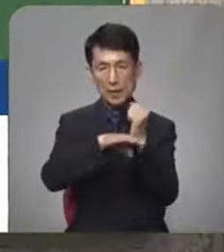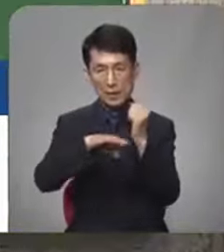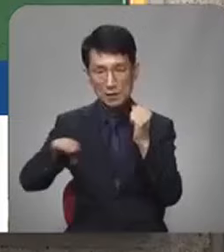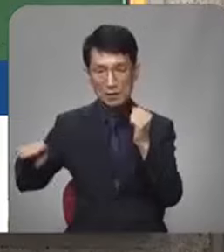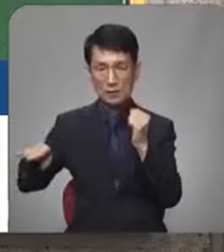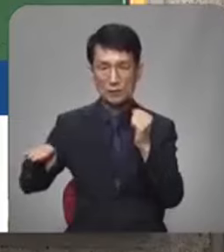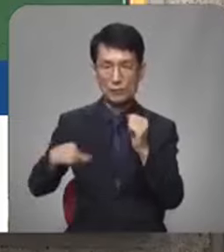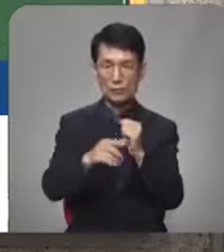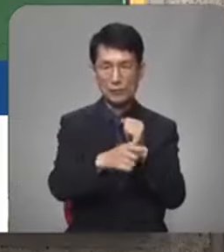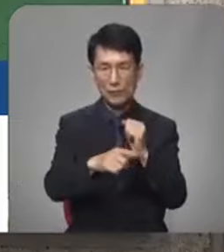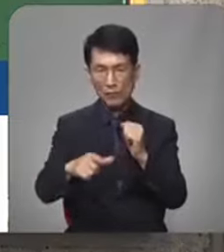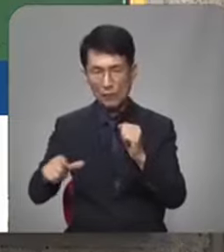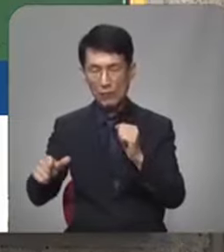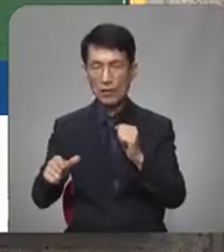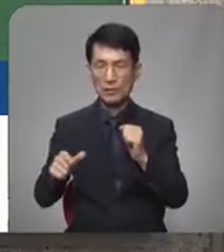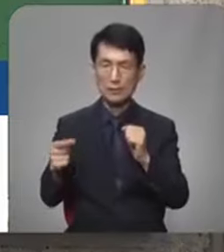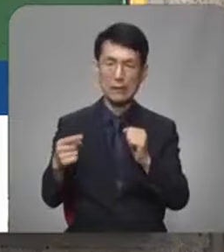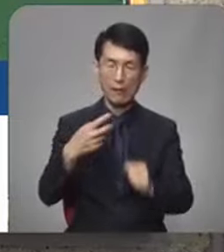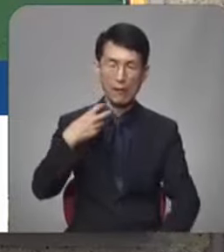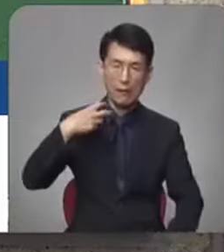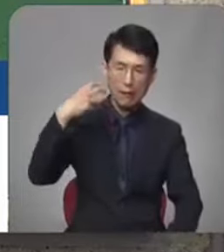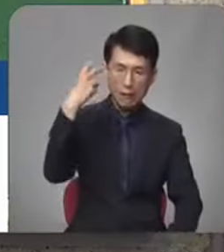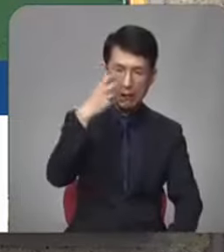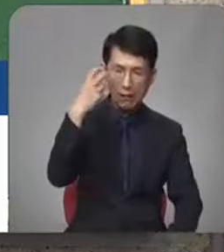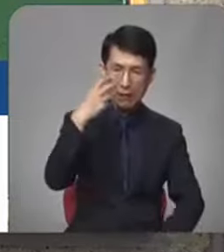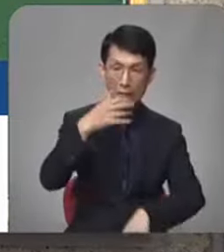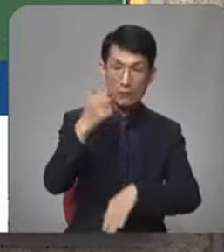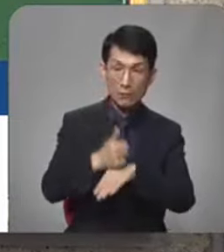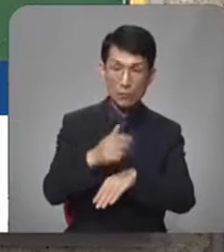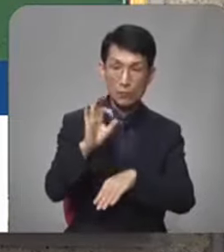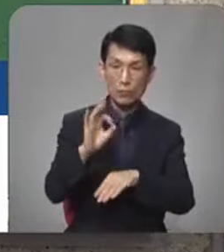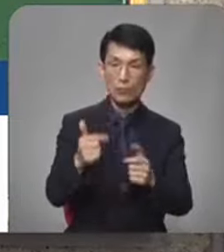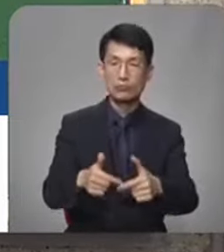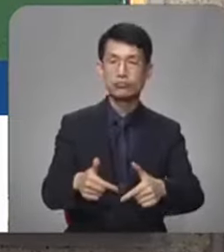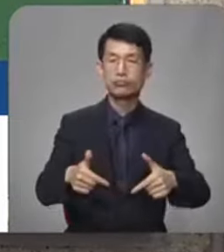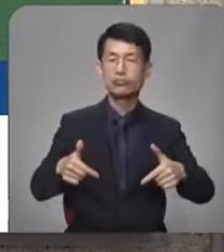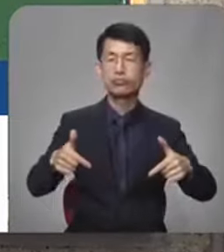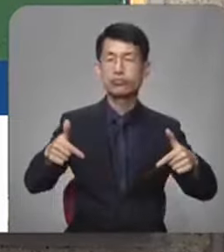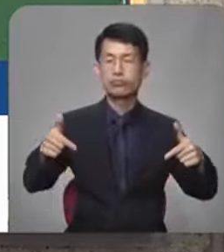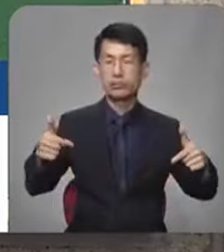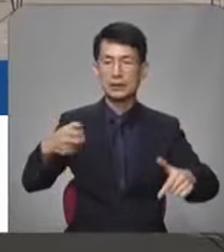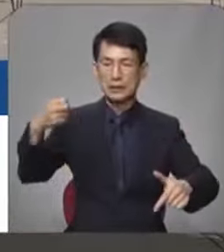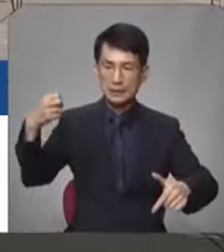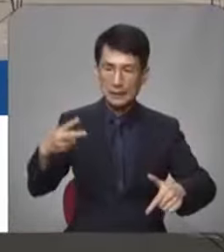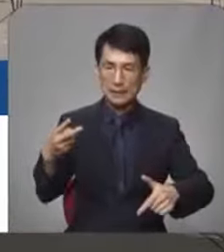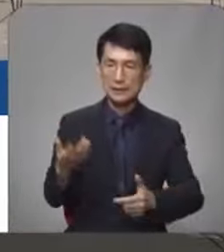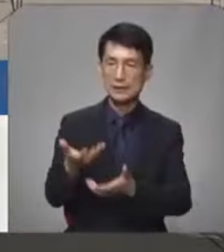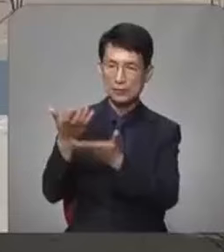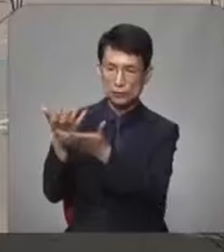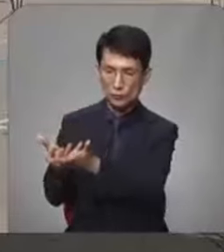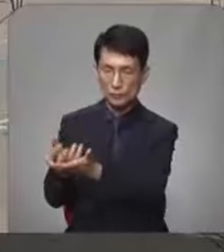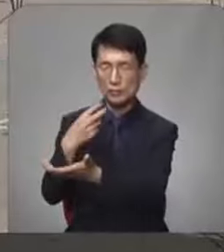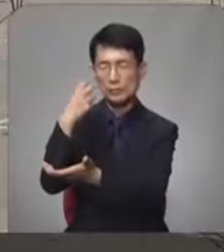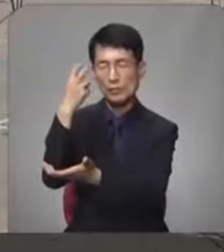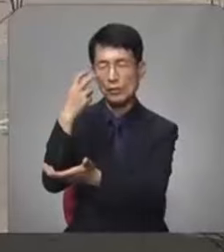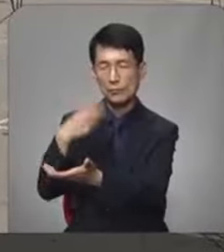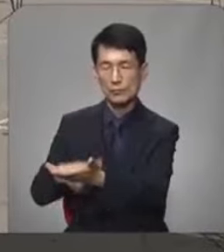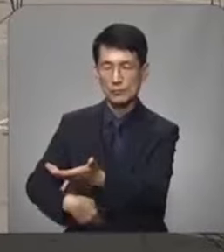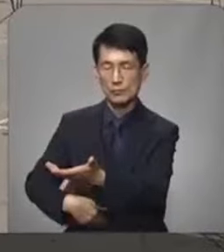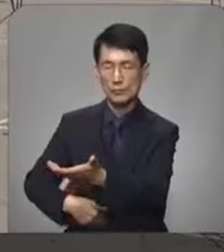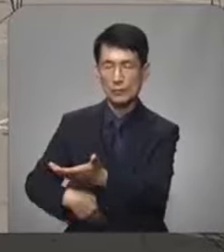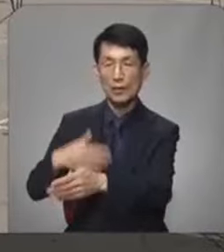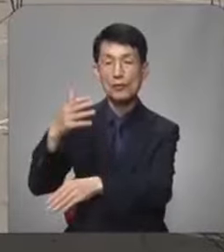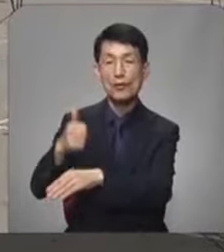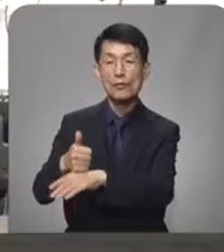기준 뭐 이런 것들을 다 준수하다 보니까 증액 부분을 재검토 받고 있습니다 결과는 다음 달에나